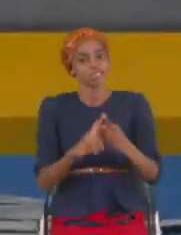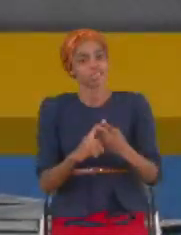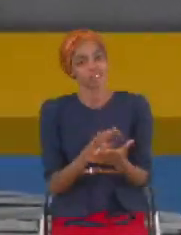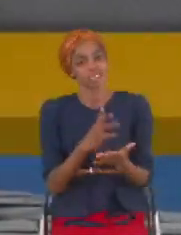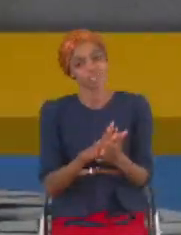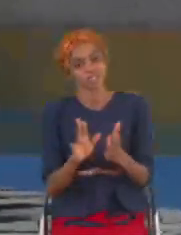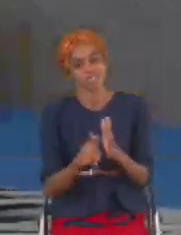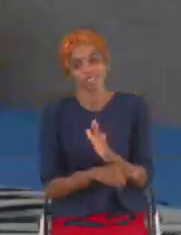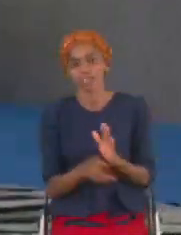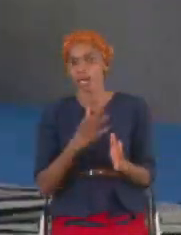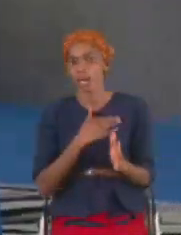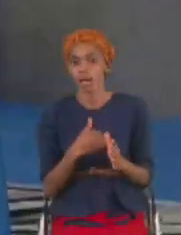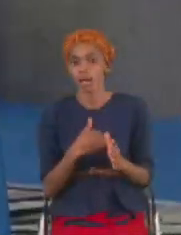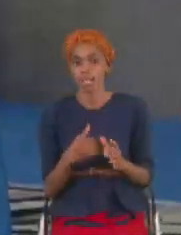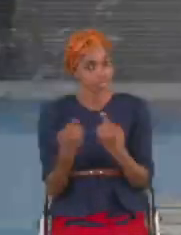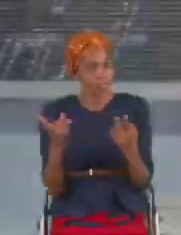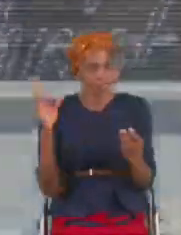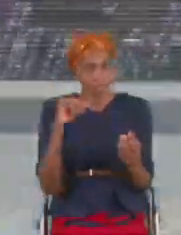points